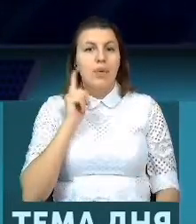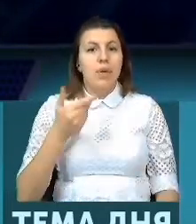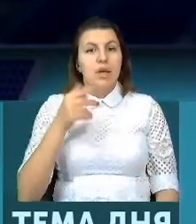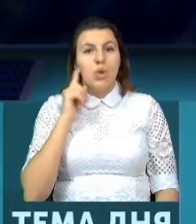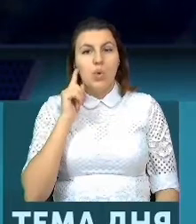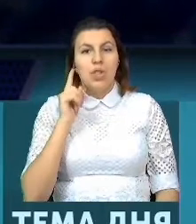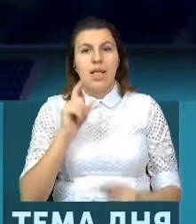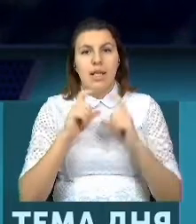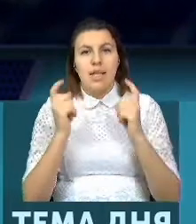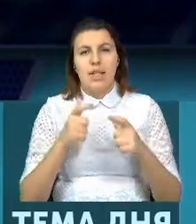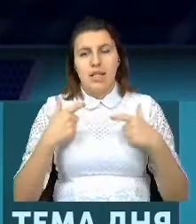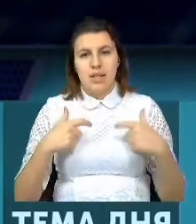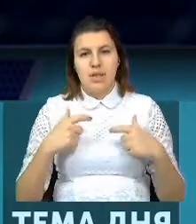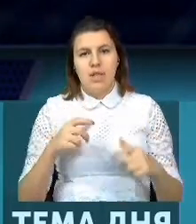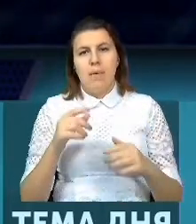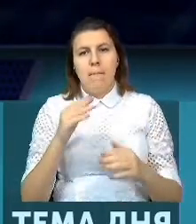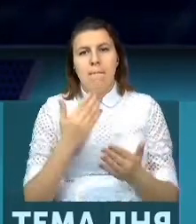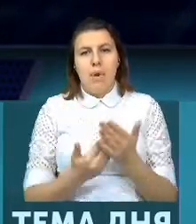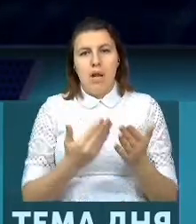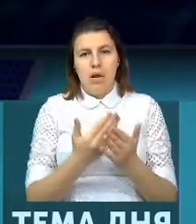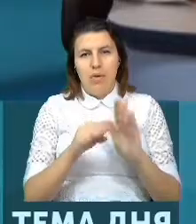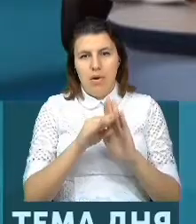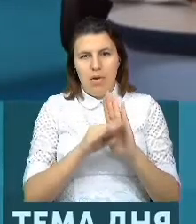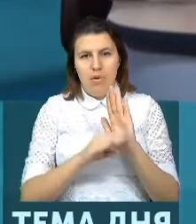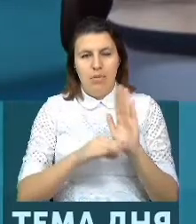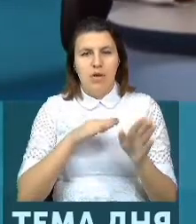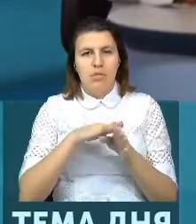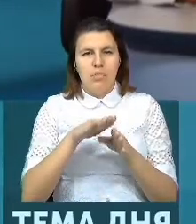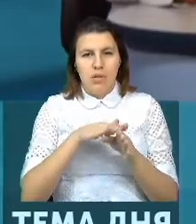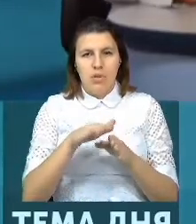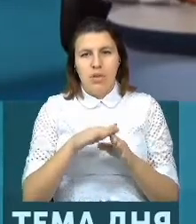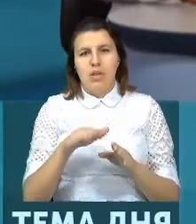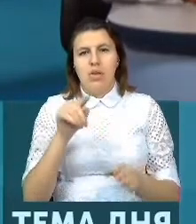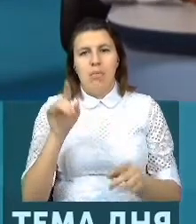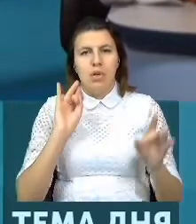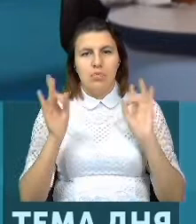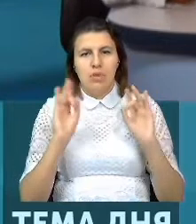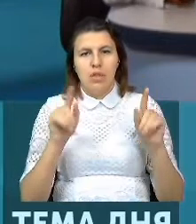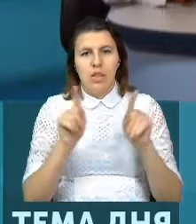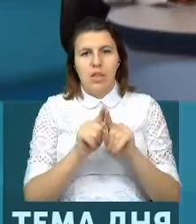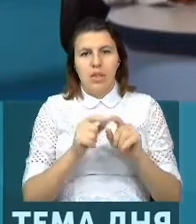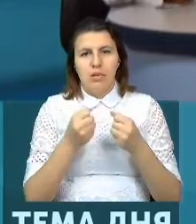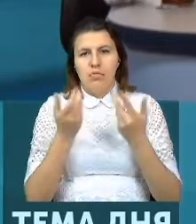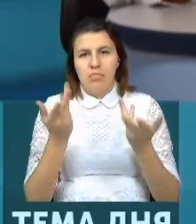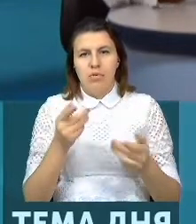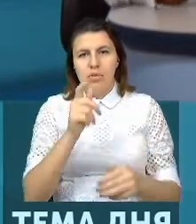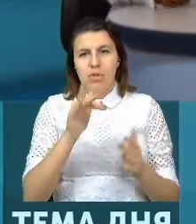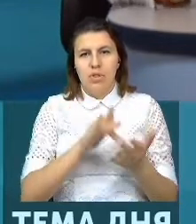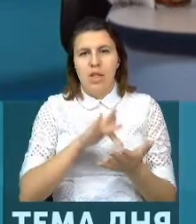программу, исполнение программы этого центра. Уже там прозвучали такие цифры, что этот центр посетили только